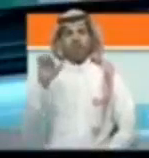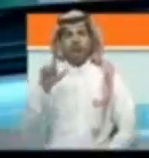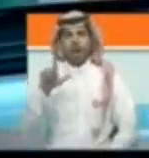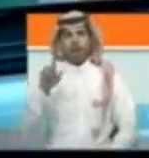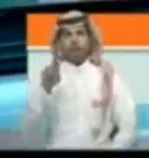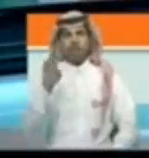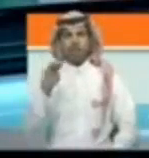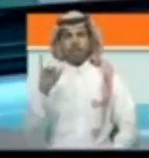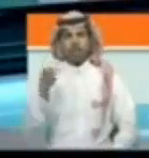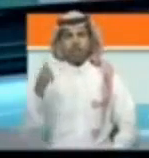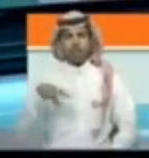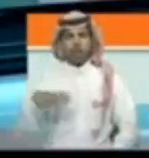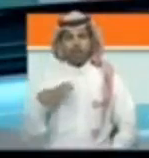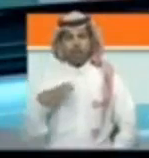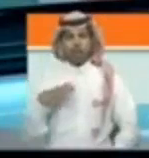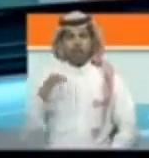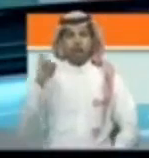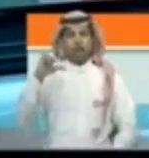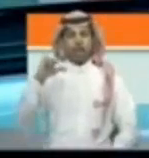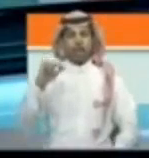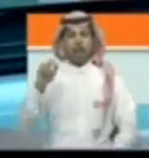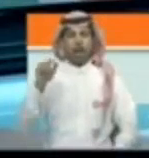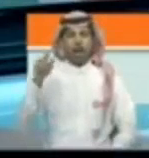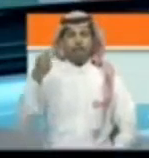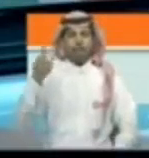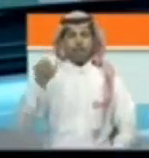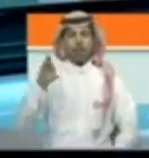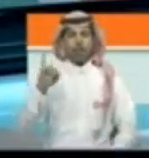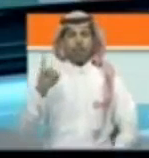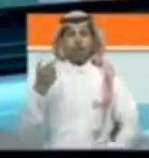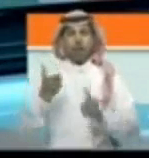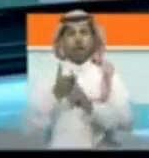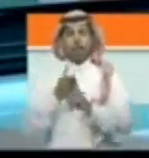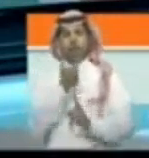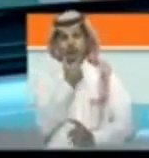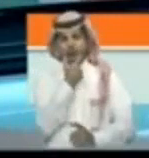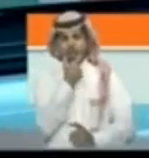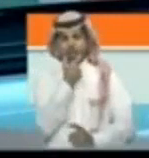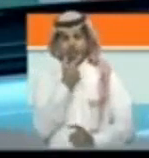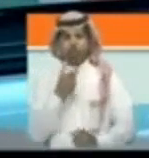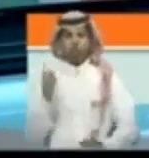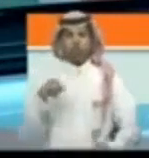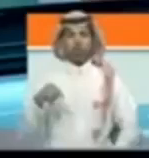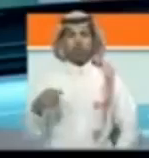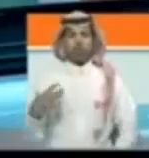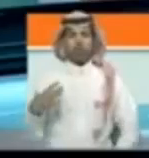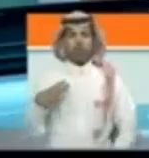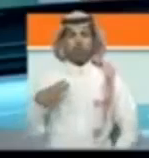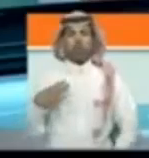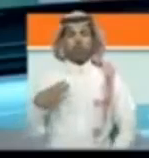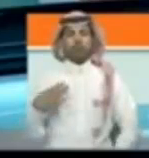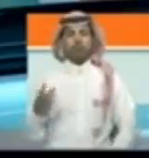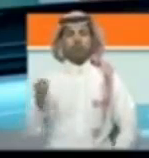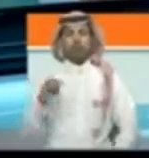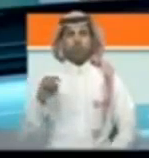وصاحب السمو الملكي الأمير محمد بن عبد الرحمن بن عبد العزيز ونائب أمير منطقة الرياض. وصاحب السمو